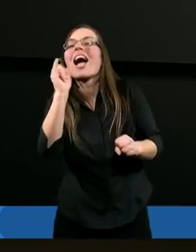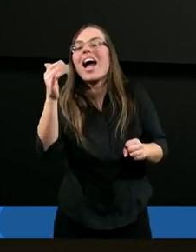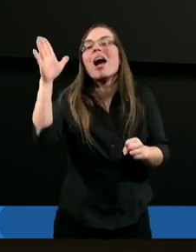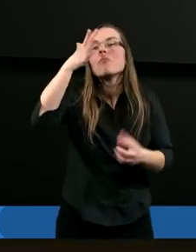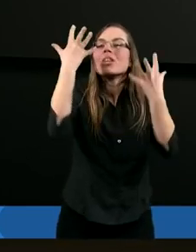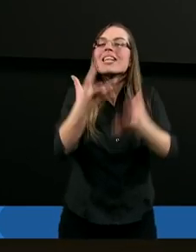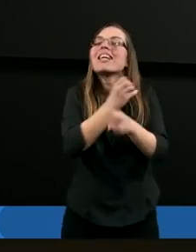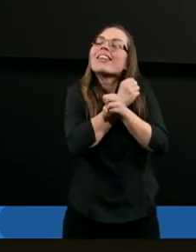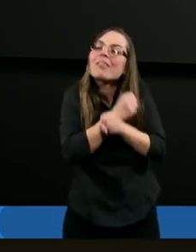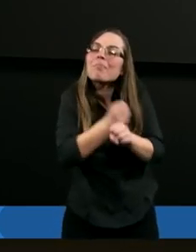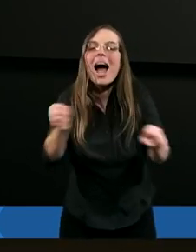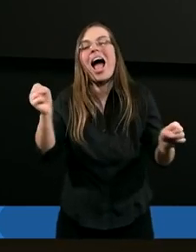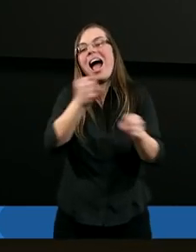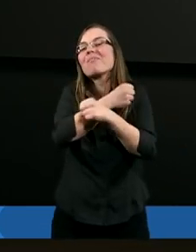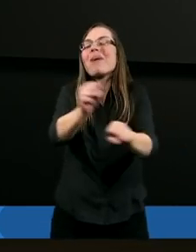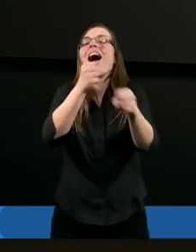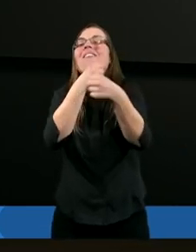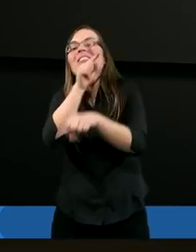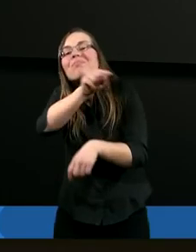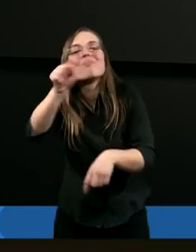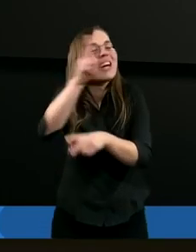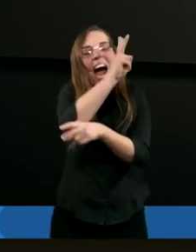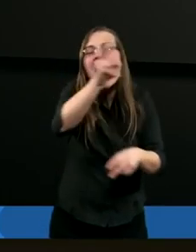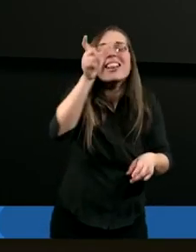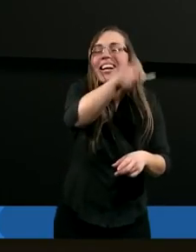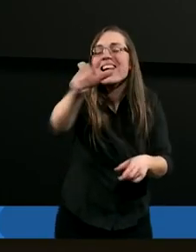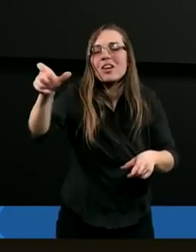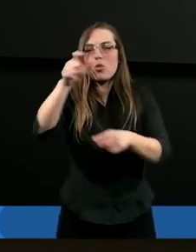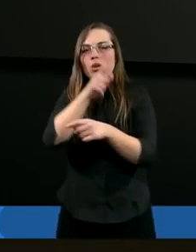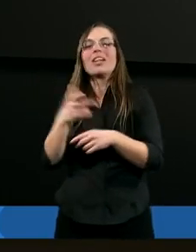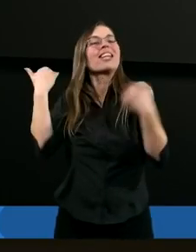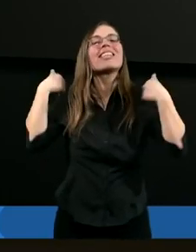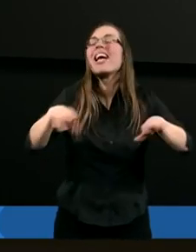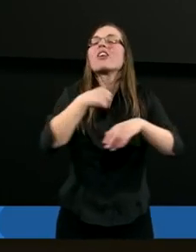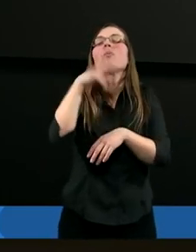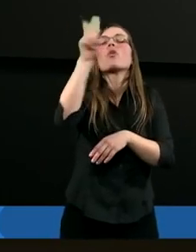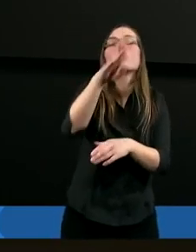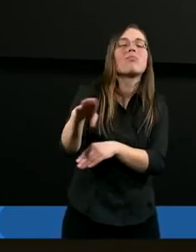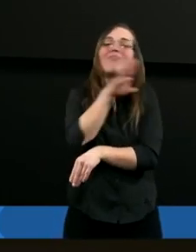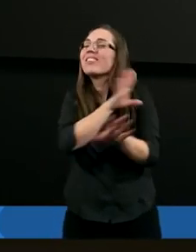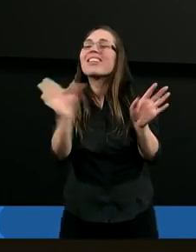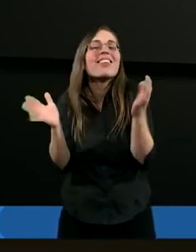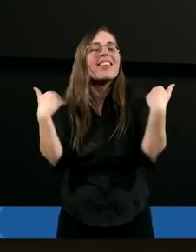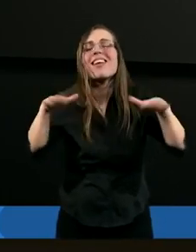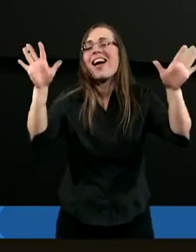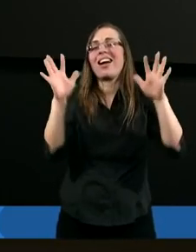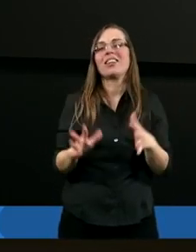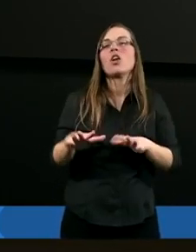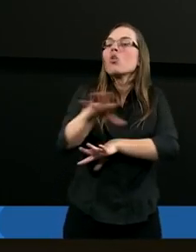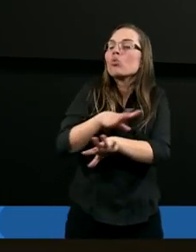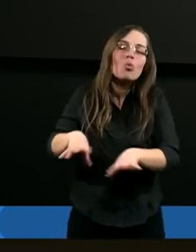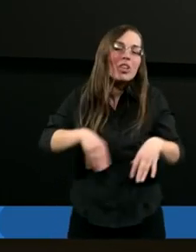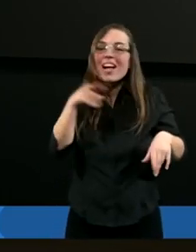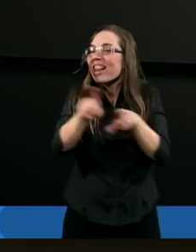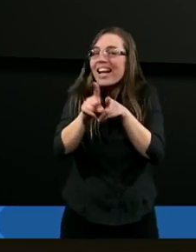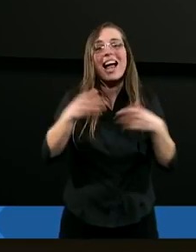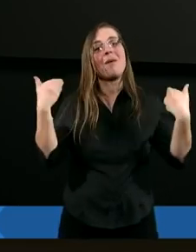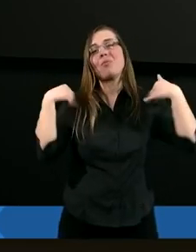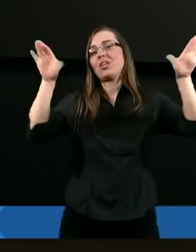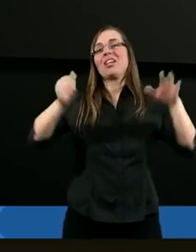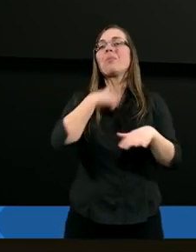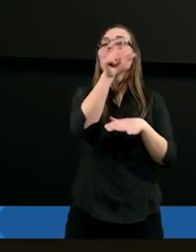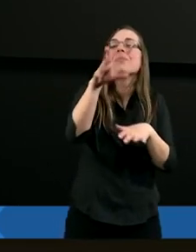Bóg chce zbawić jest powiedziane, że chce zbawić każdego człowieka, nie chce, żeby ktokolwiek zginął. Oczywiście Duch Święty też nie